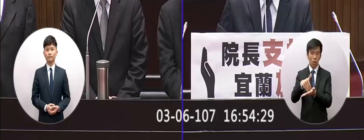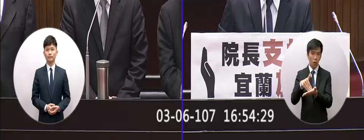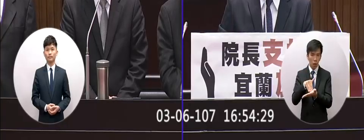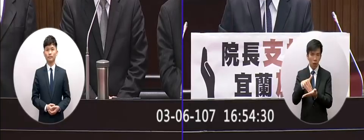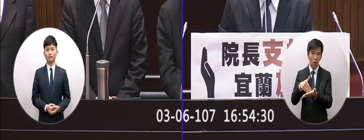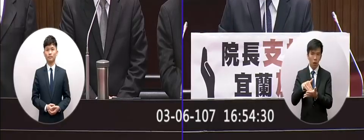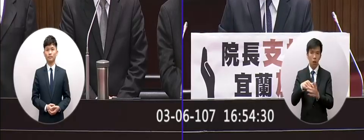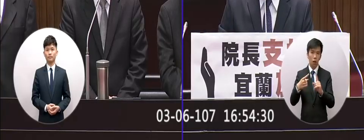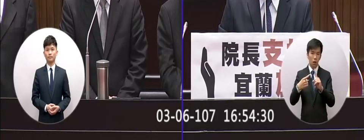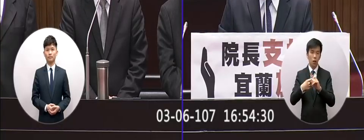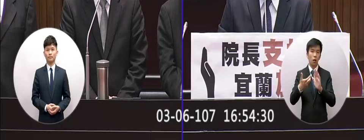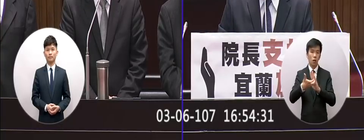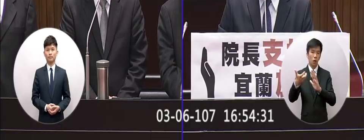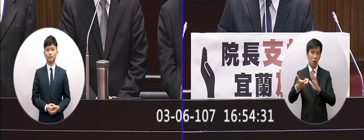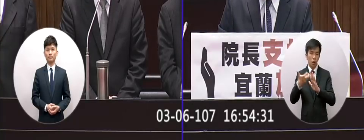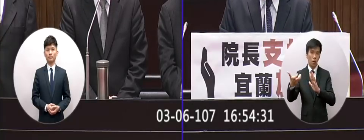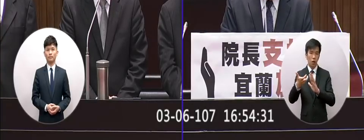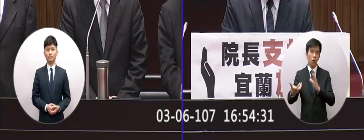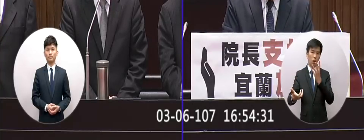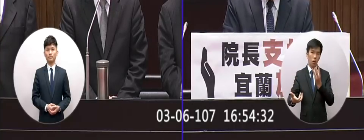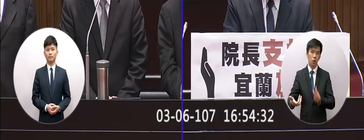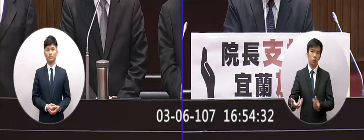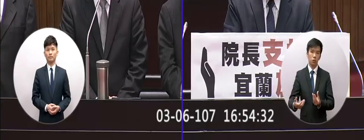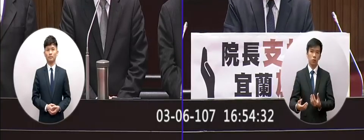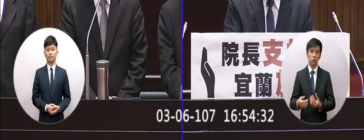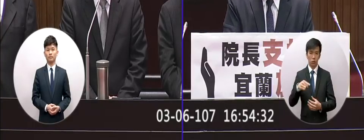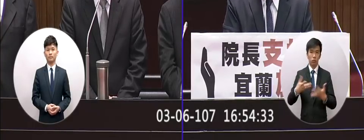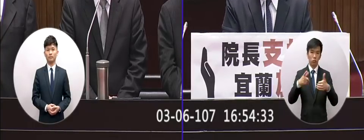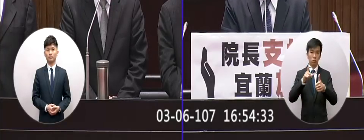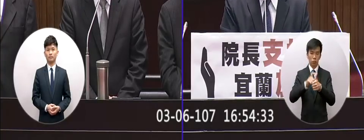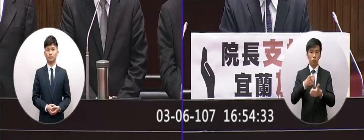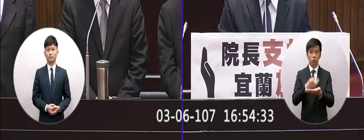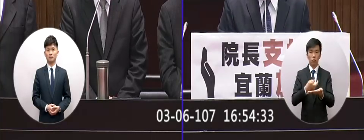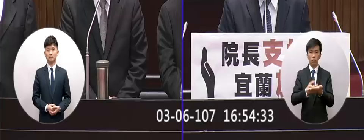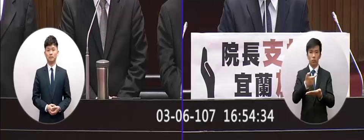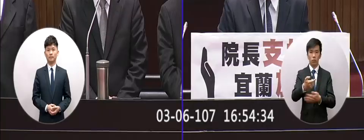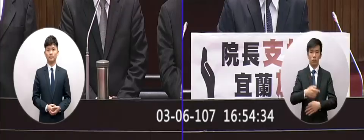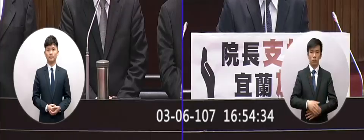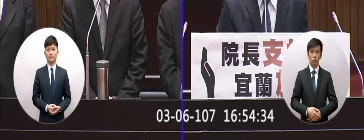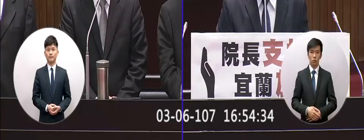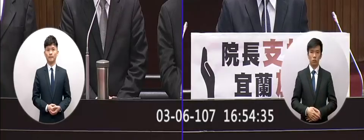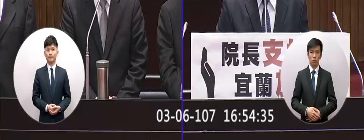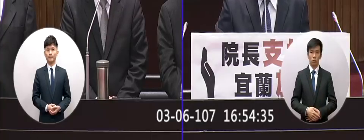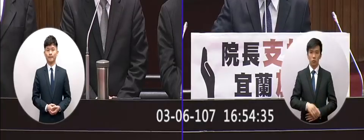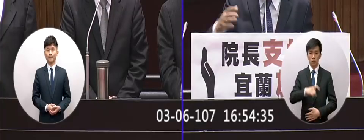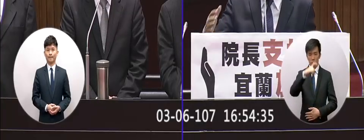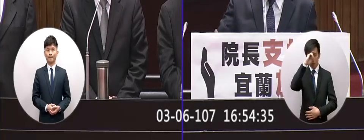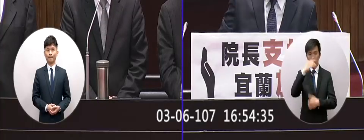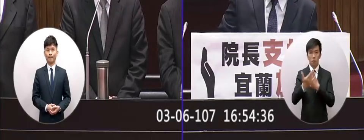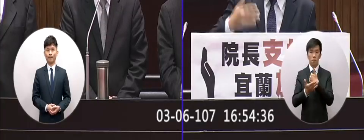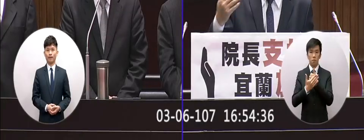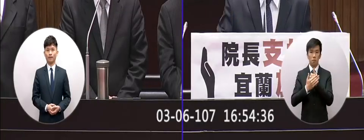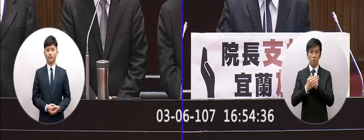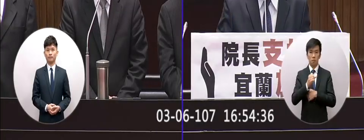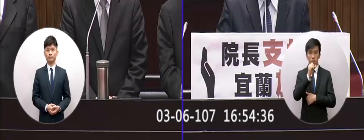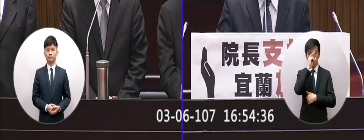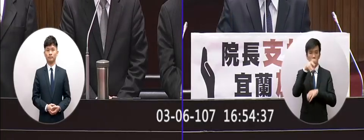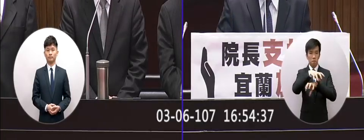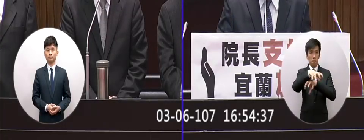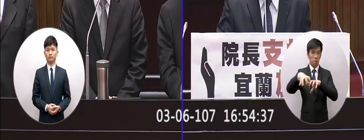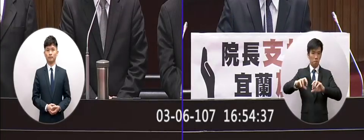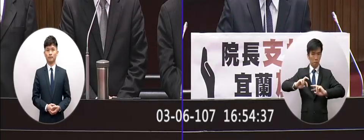空洞的一个倾向，所以这个是非常严重的问题。如何创造宜兰的新的条件，让宜兰县能够脱胎换